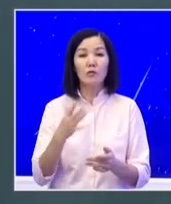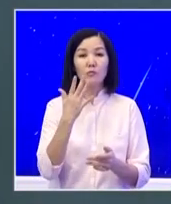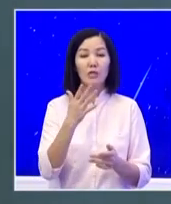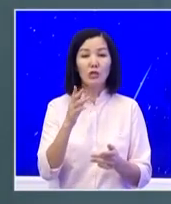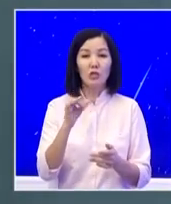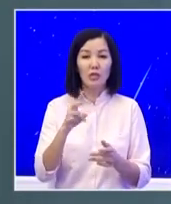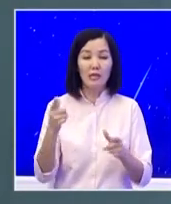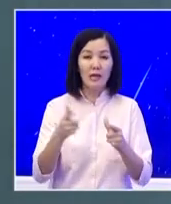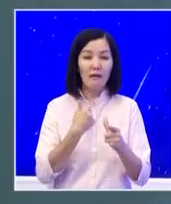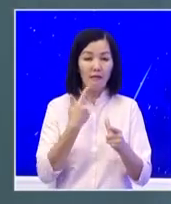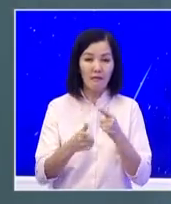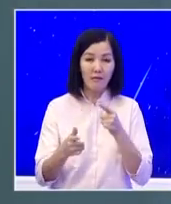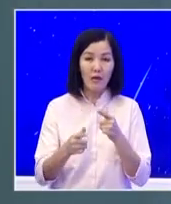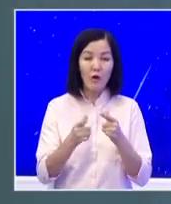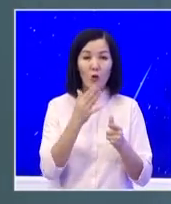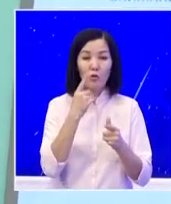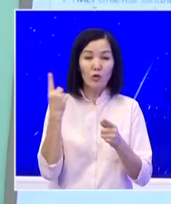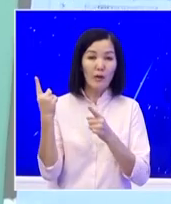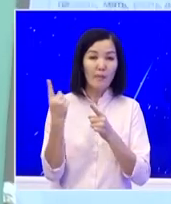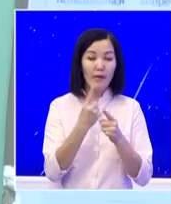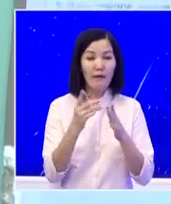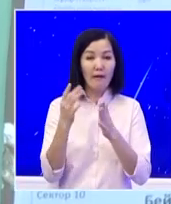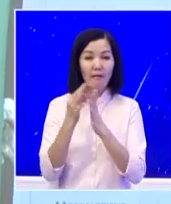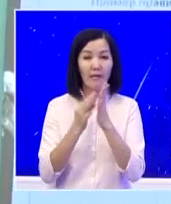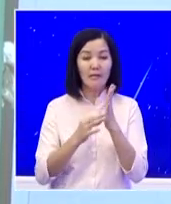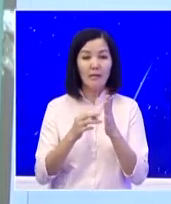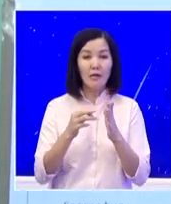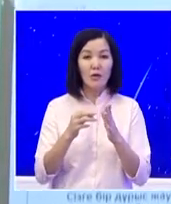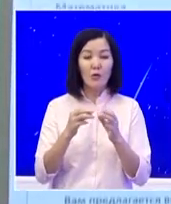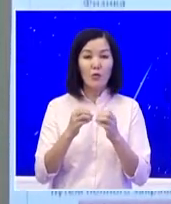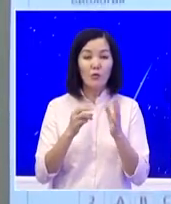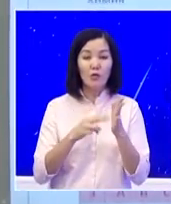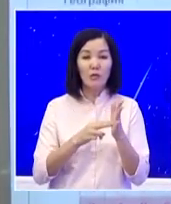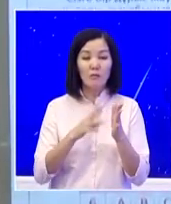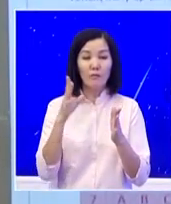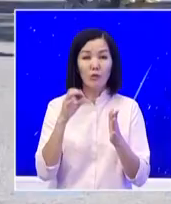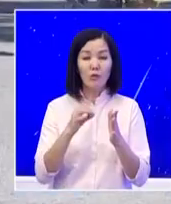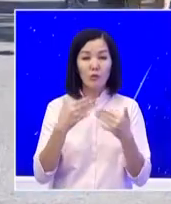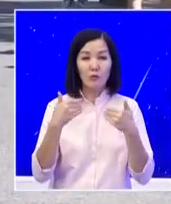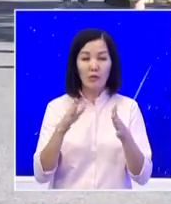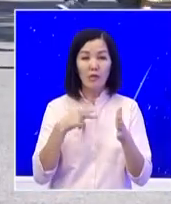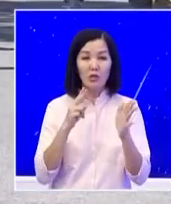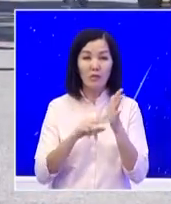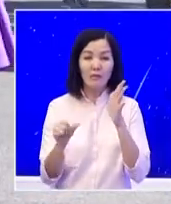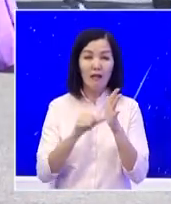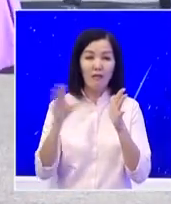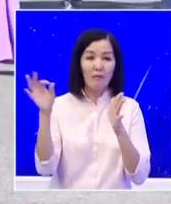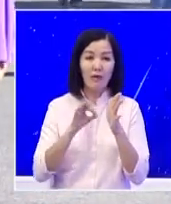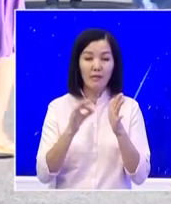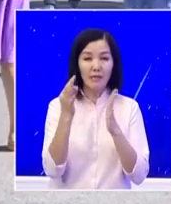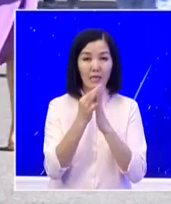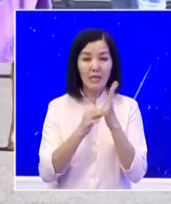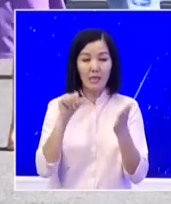аралығында ұлттық бірыңғай тестілеу өтеді. Жетісулық 15256 түлек мектеп бітірді. 76%-ға жуығы